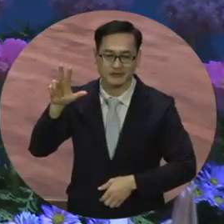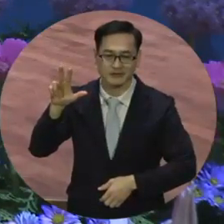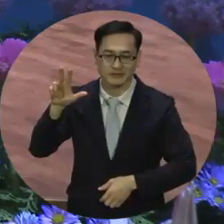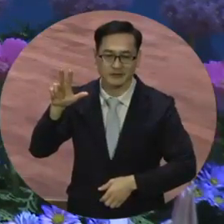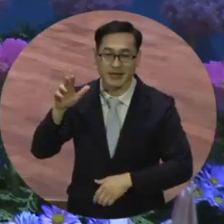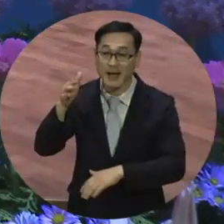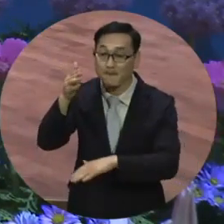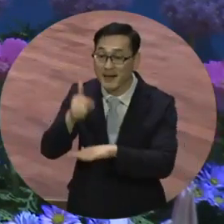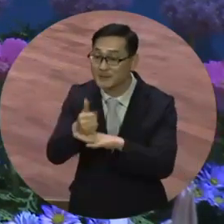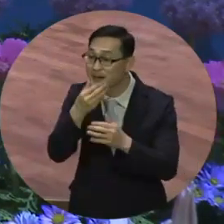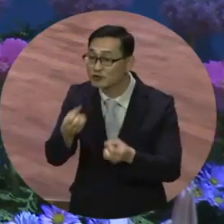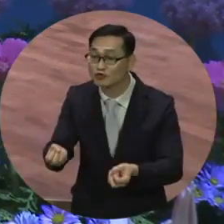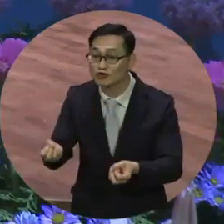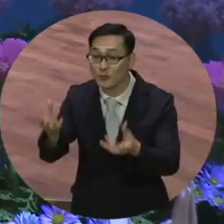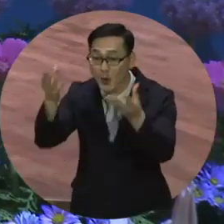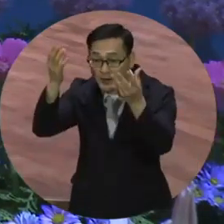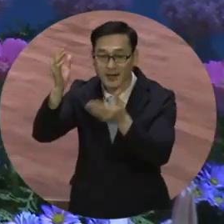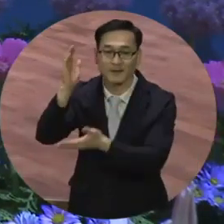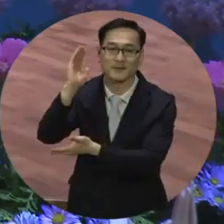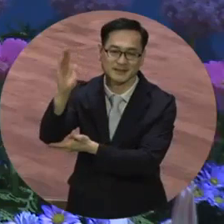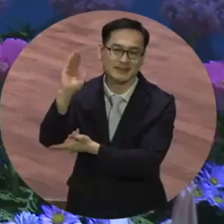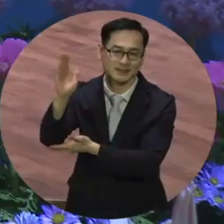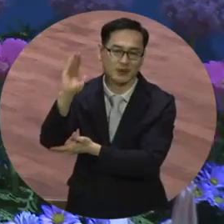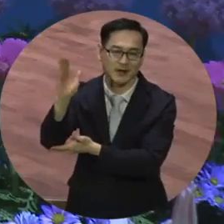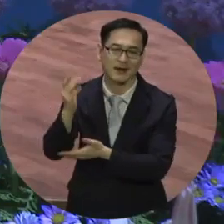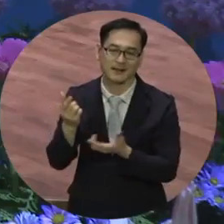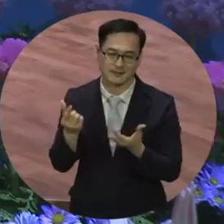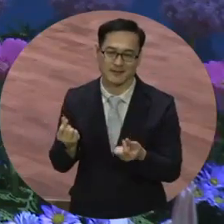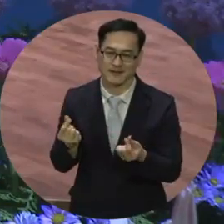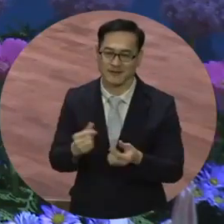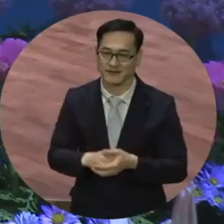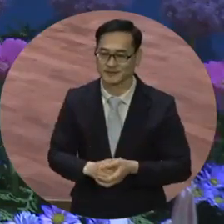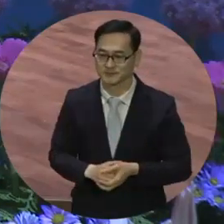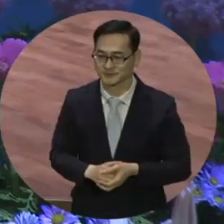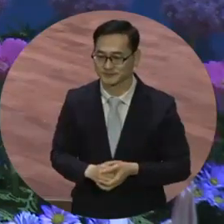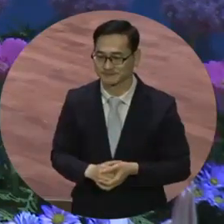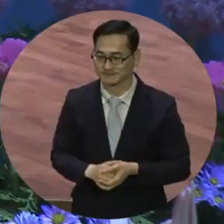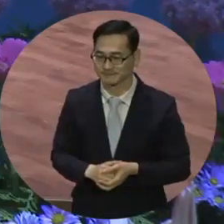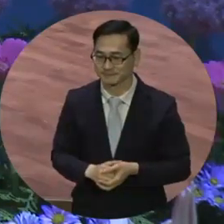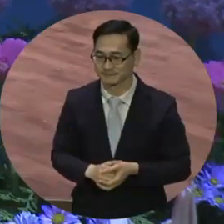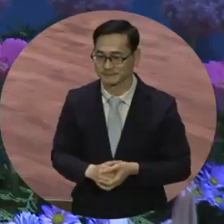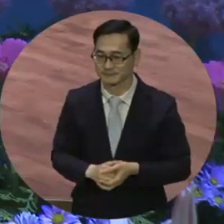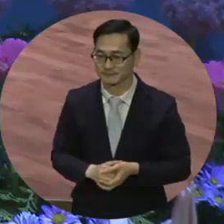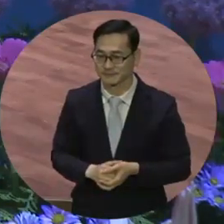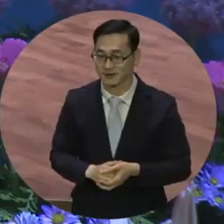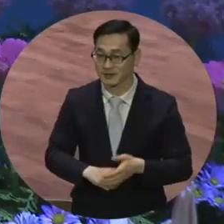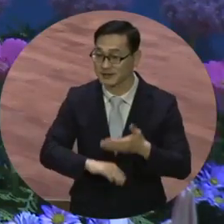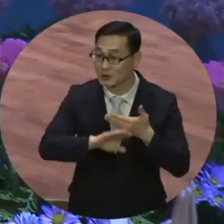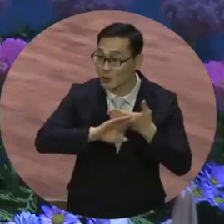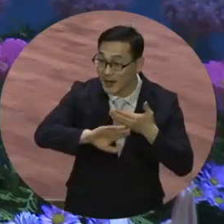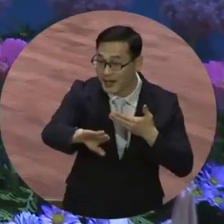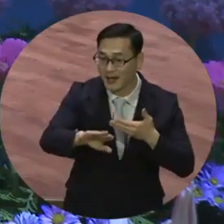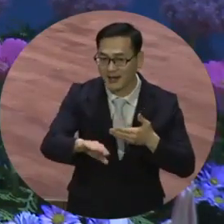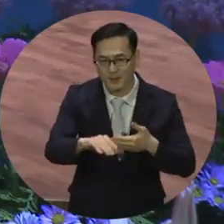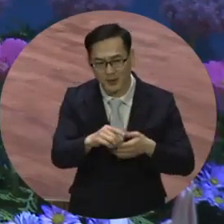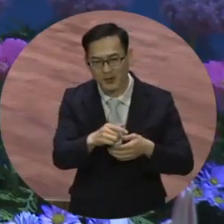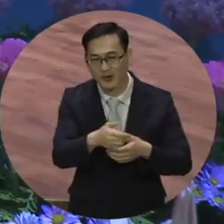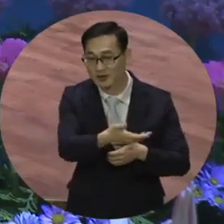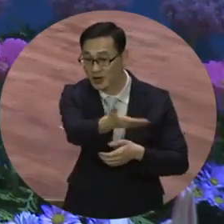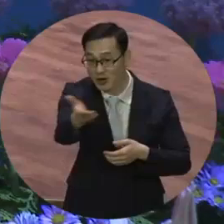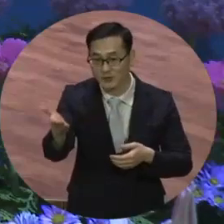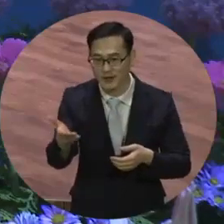마지막 축복의 메시지를 전하려고 합니다. 나머지는 이제 하나님이 알아서 일반적인